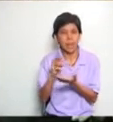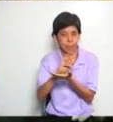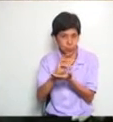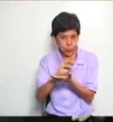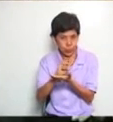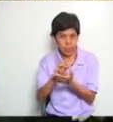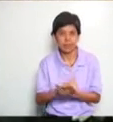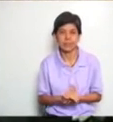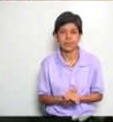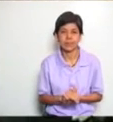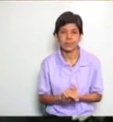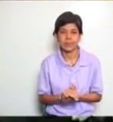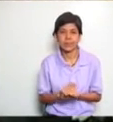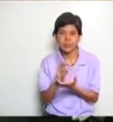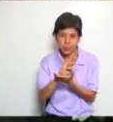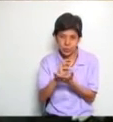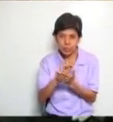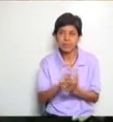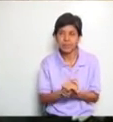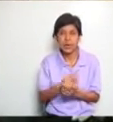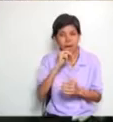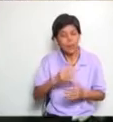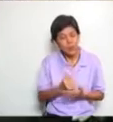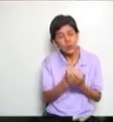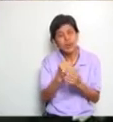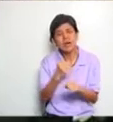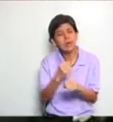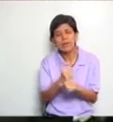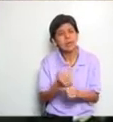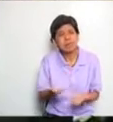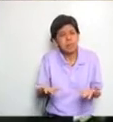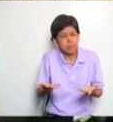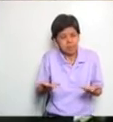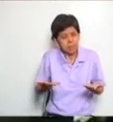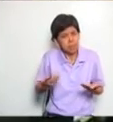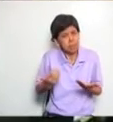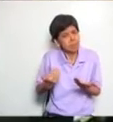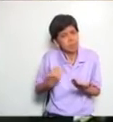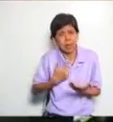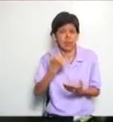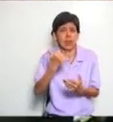ป ราช ปอ ชา หมู รัใตละ ทำตามัจะ รน ไป เอง อะ โย ท เรา ไม เสีย อะไร